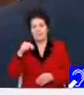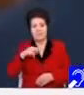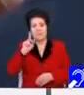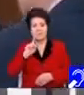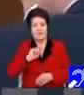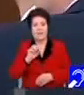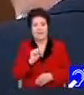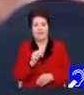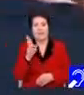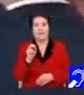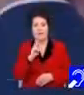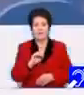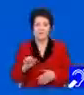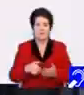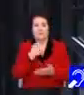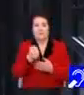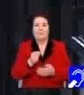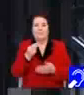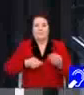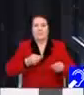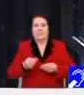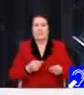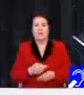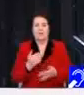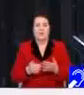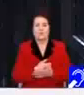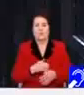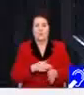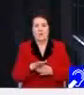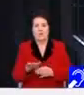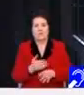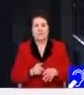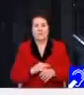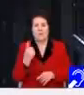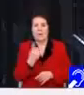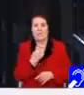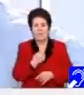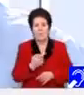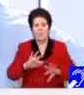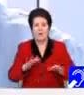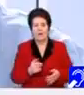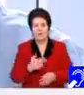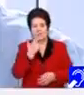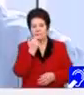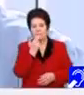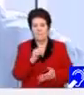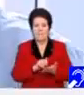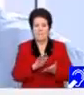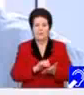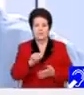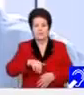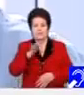a noilor membri ai executivului. În Republica Moldova s-a înregistrat primul caz de gripă porcină. Pacienta este o femeie